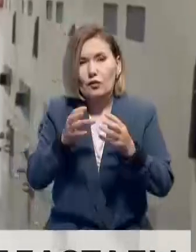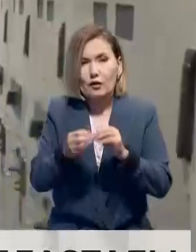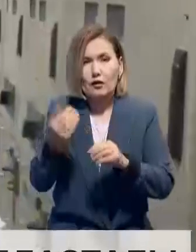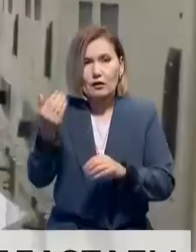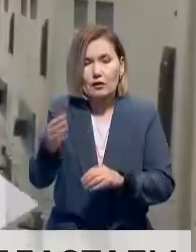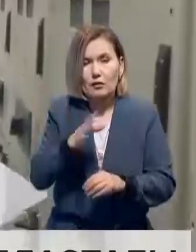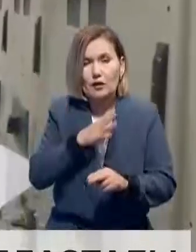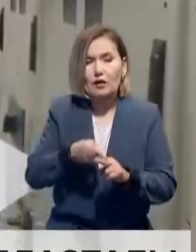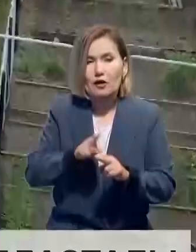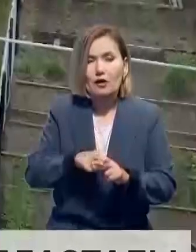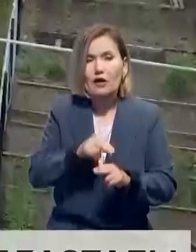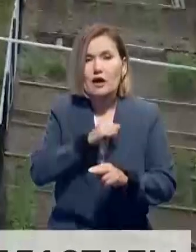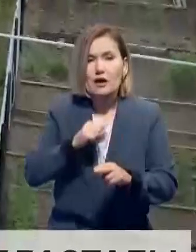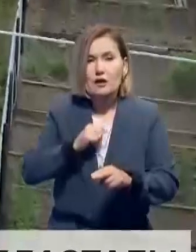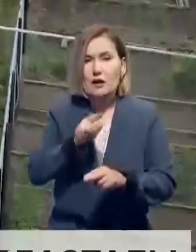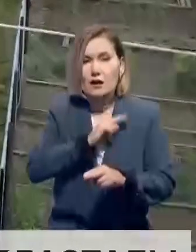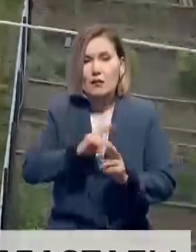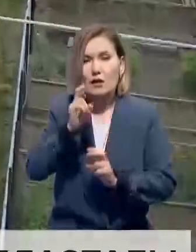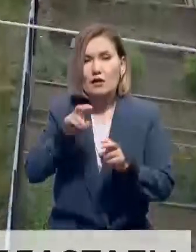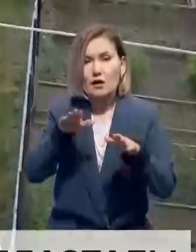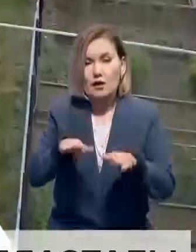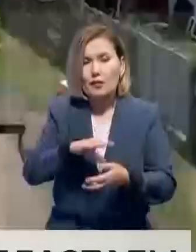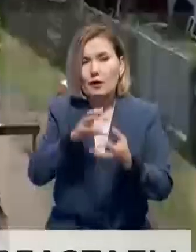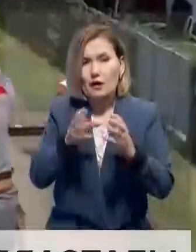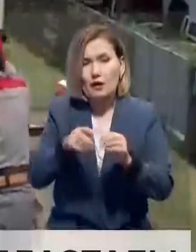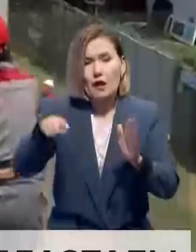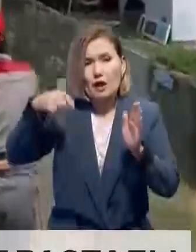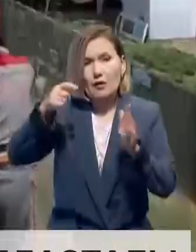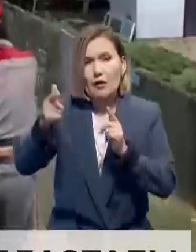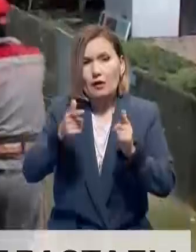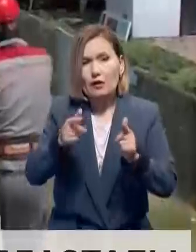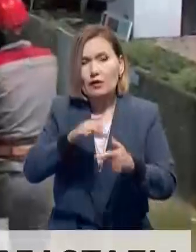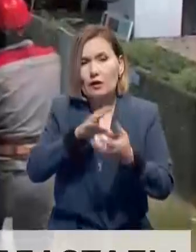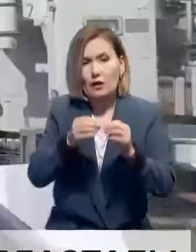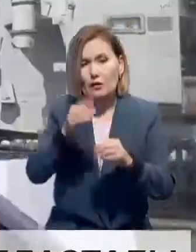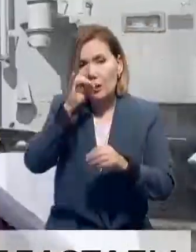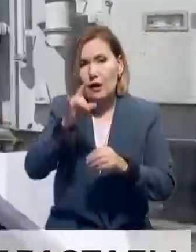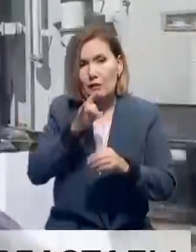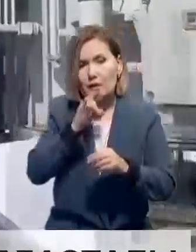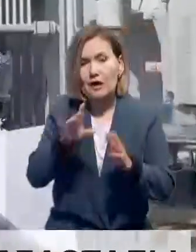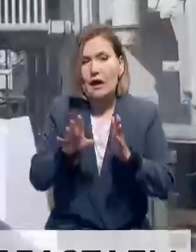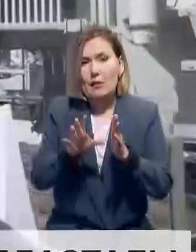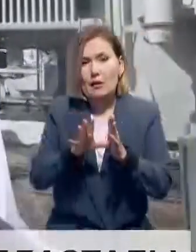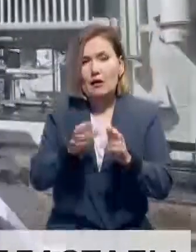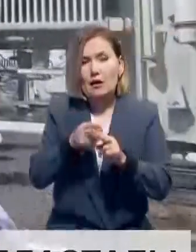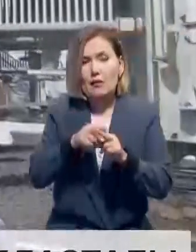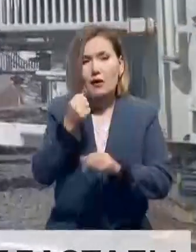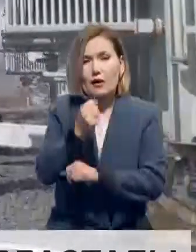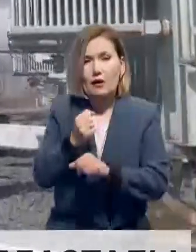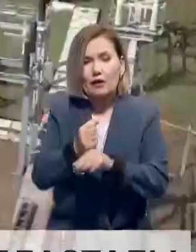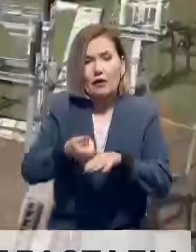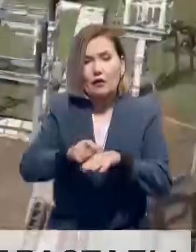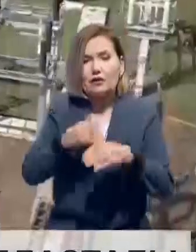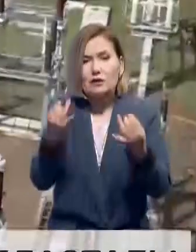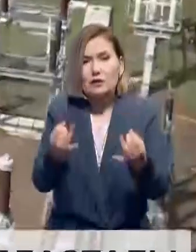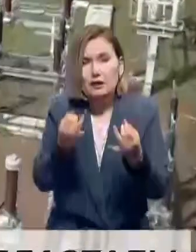жеңімпазы атанды. Ол өзі қызмет ететін өндіріс орны туралы бейне ролик түсірген. Онда қазақстандық энергетиктердің қызығынан қиындығы